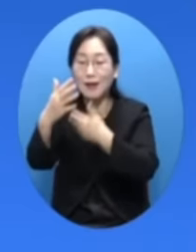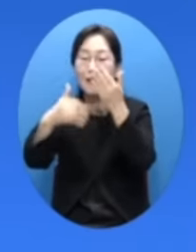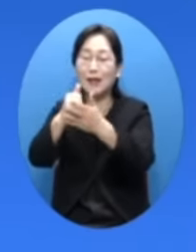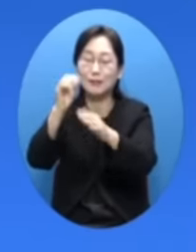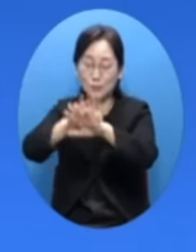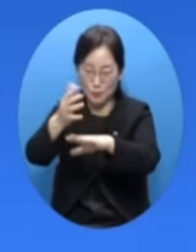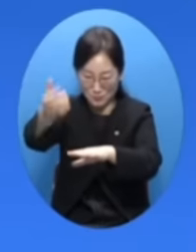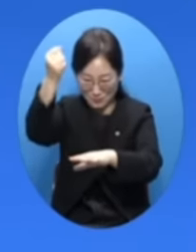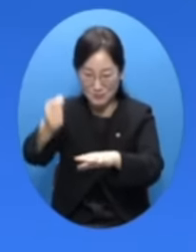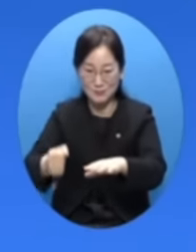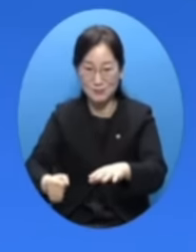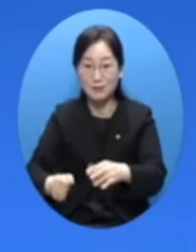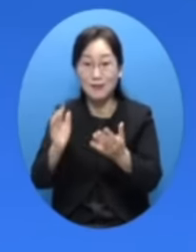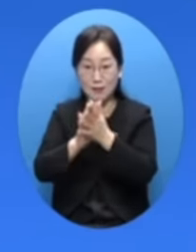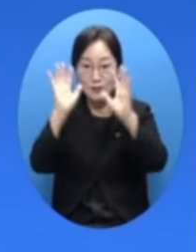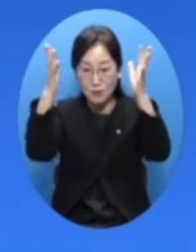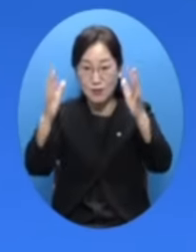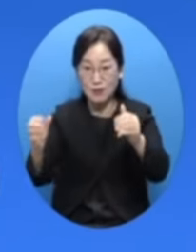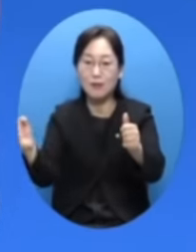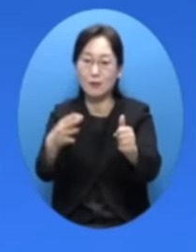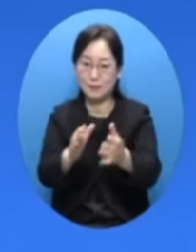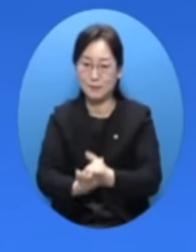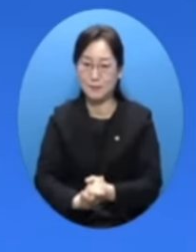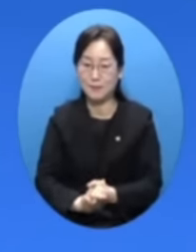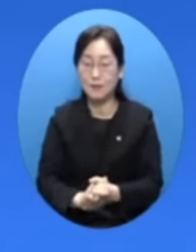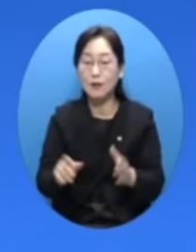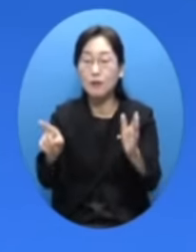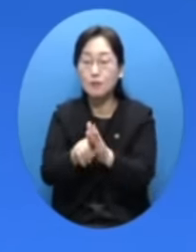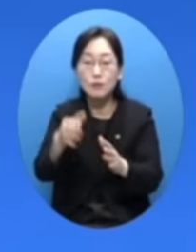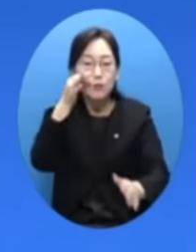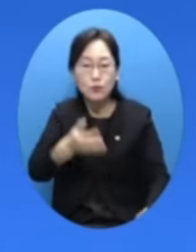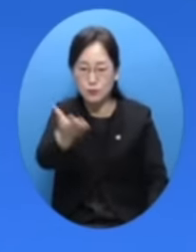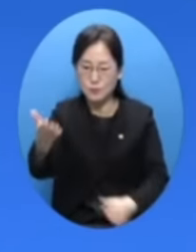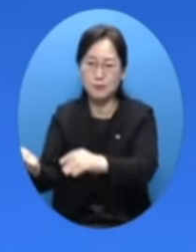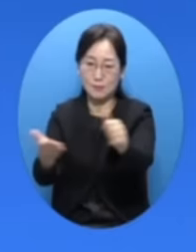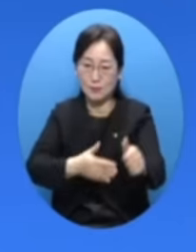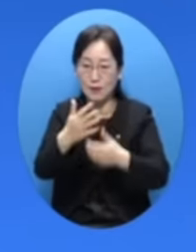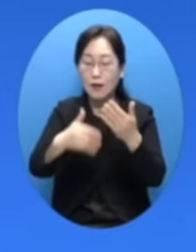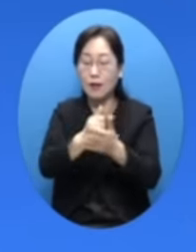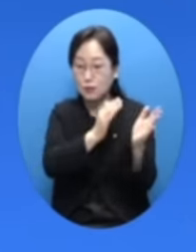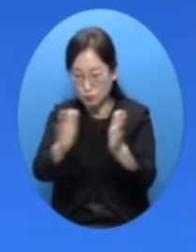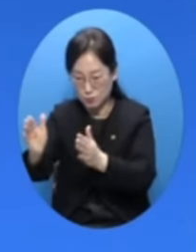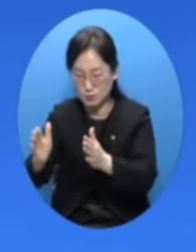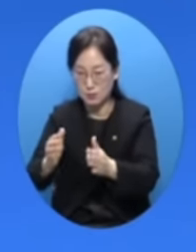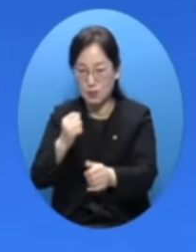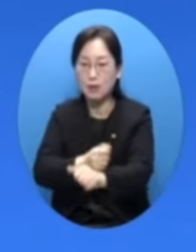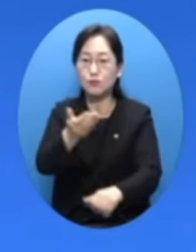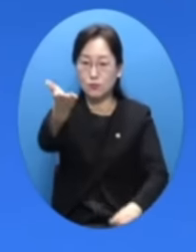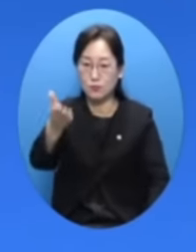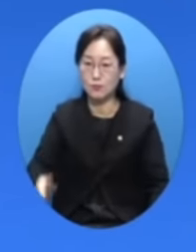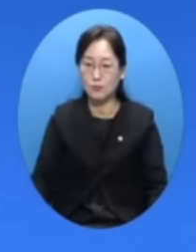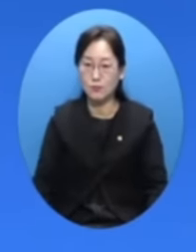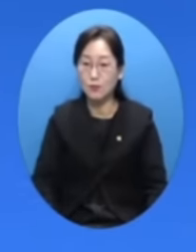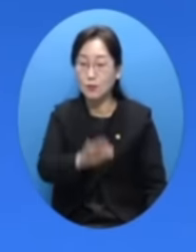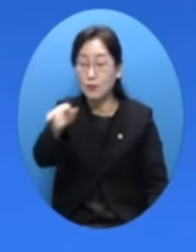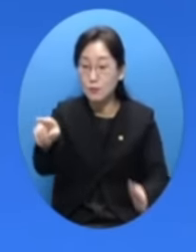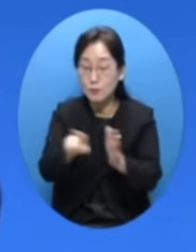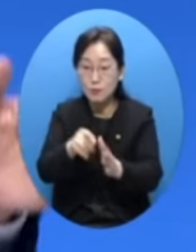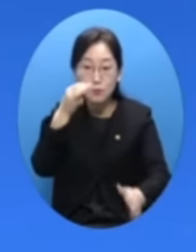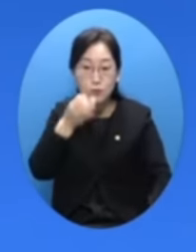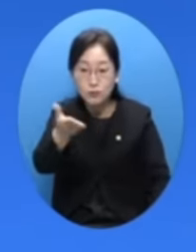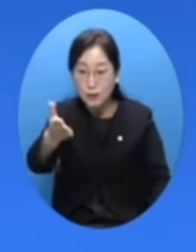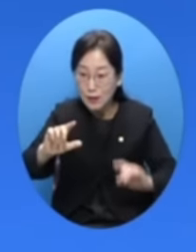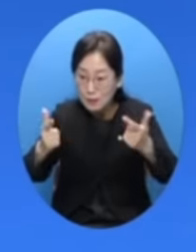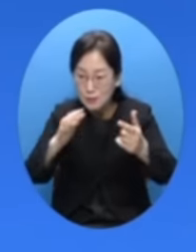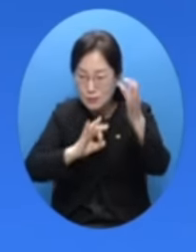준비하실 것이다. 할렐루야. 여러분 믿음을 보이시기 바랍니다. 하나님이 준비해 주실 것입니다. 우리가 믿음을 보이지 않기 때문에